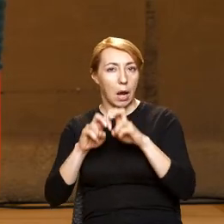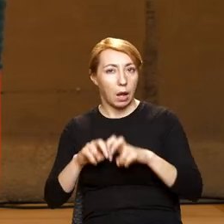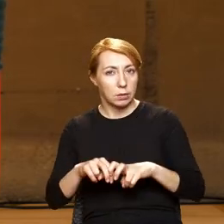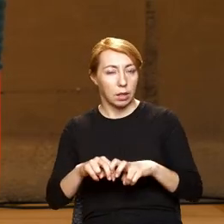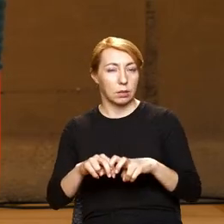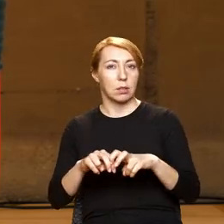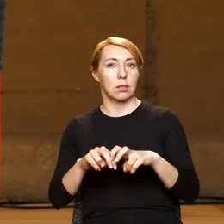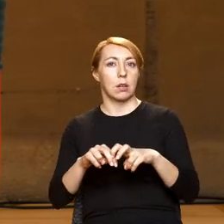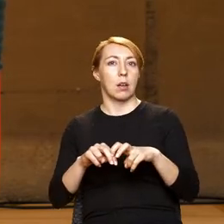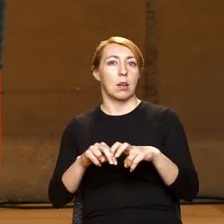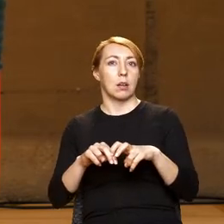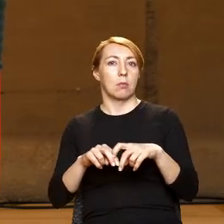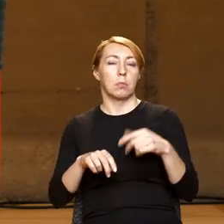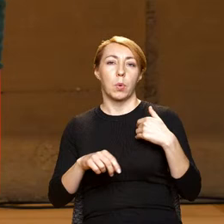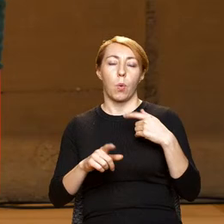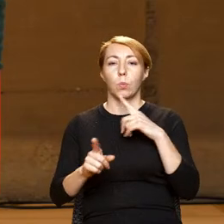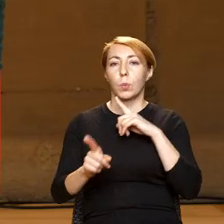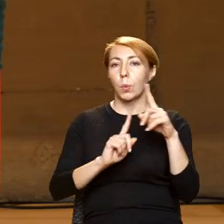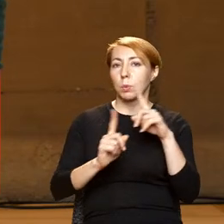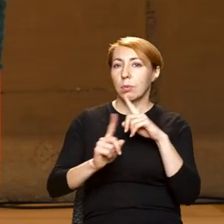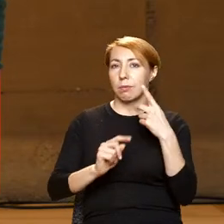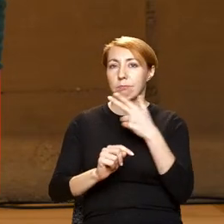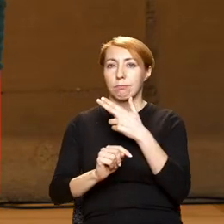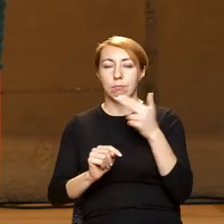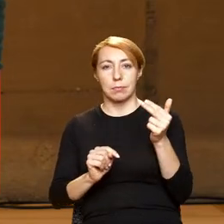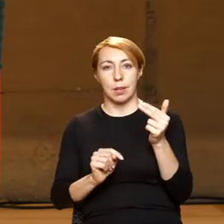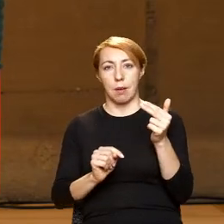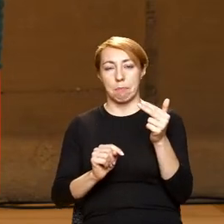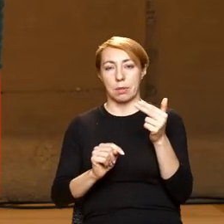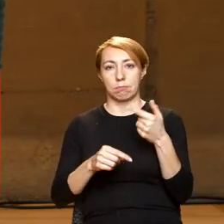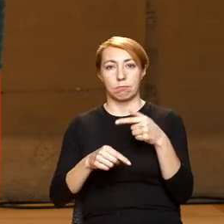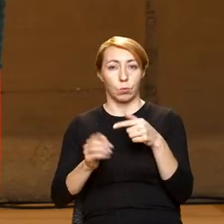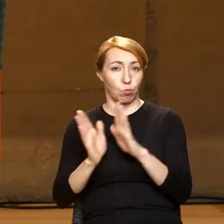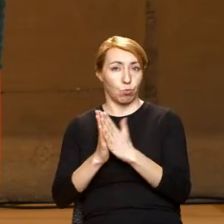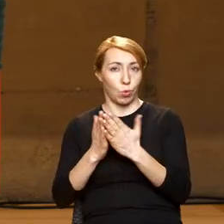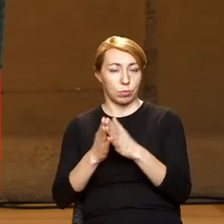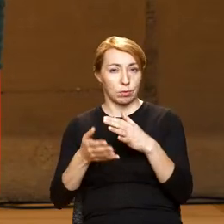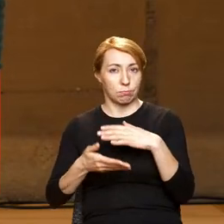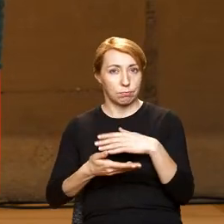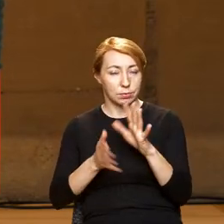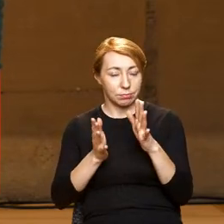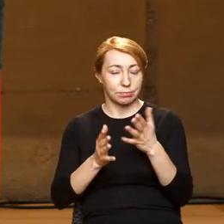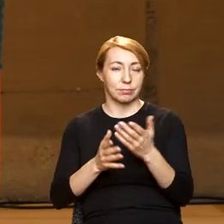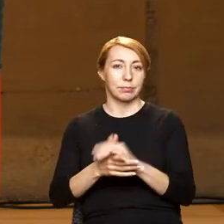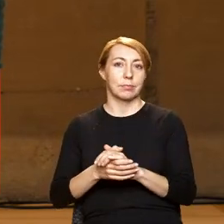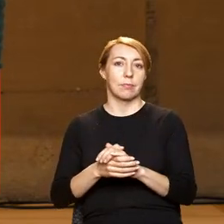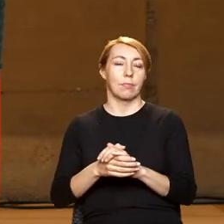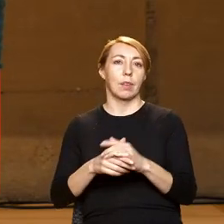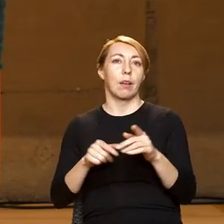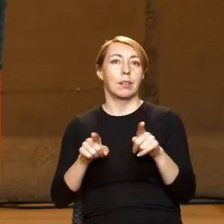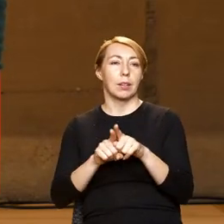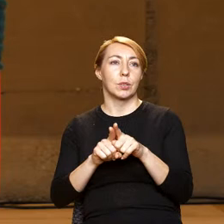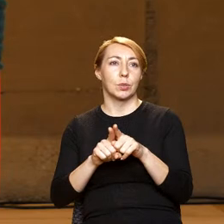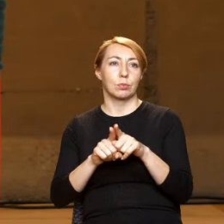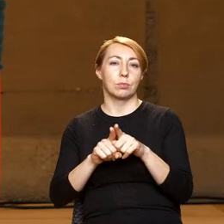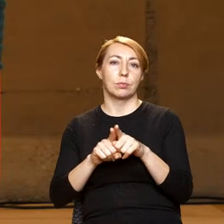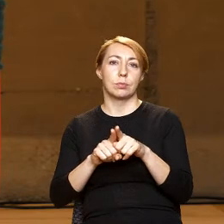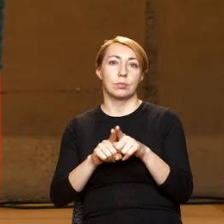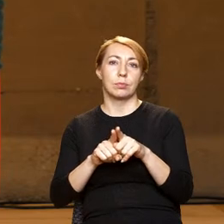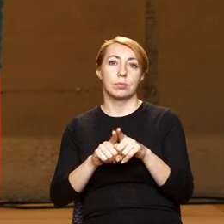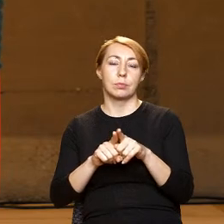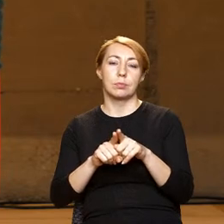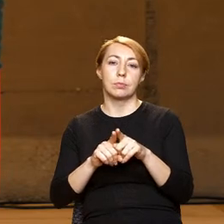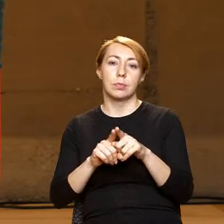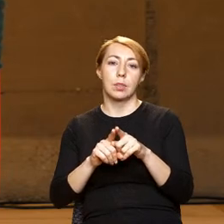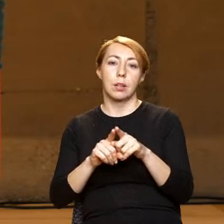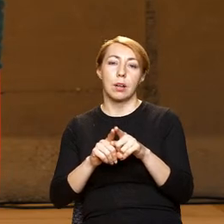również prowadził rozmowy na temat właśnie wydania tej książki i ostatecznie